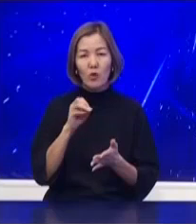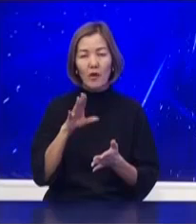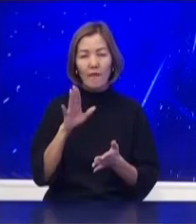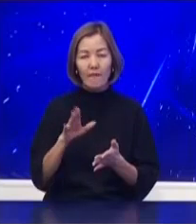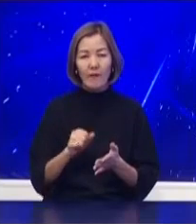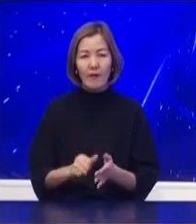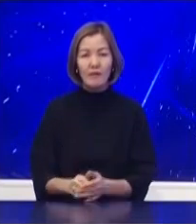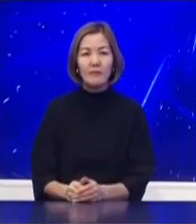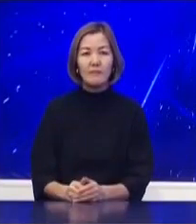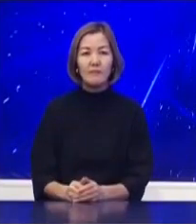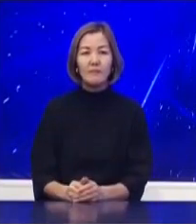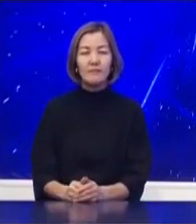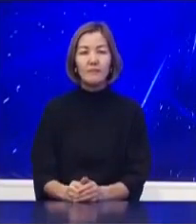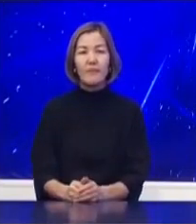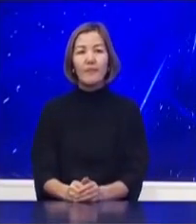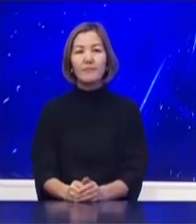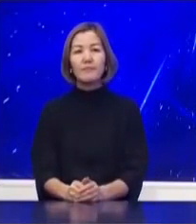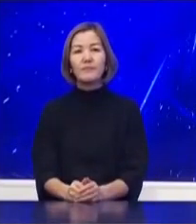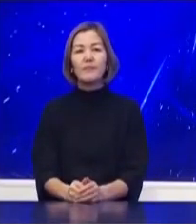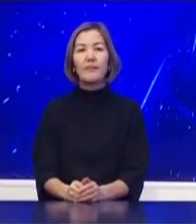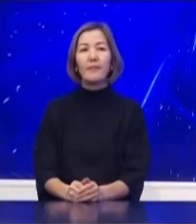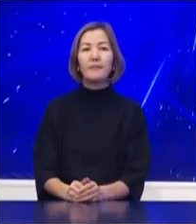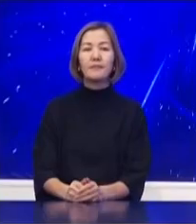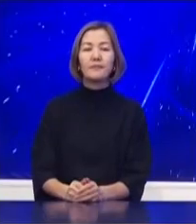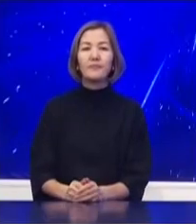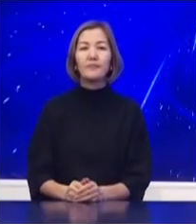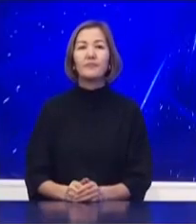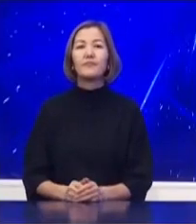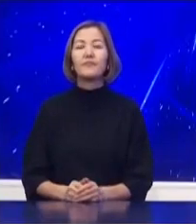Карина завалиев телеканал Алматинская область